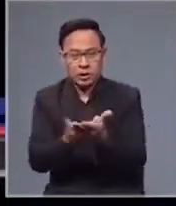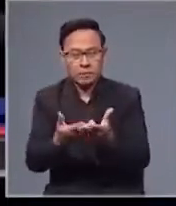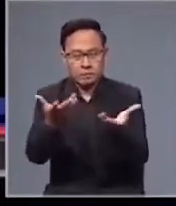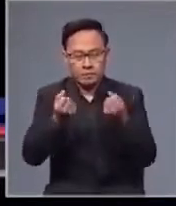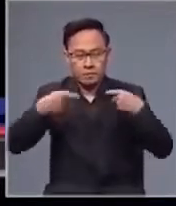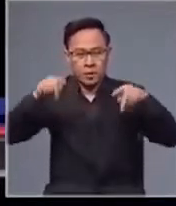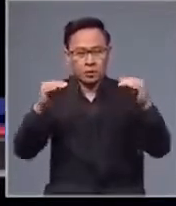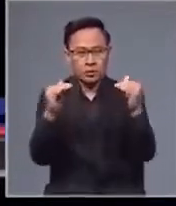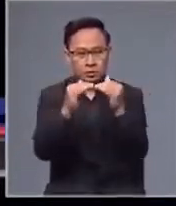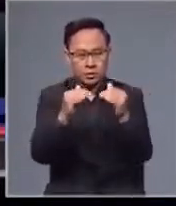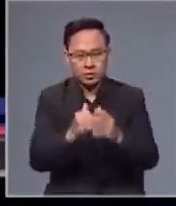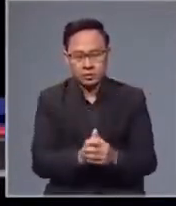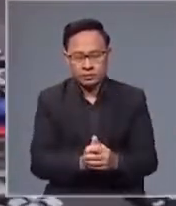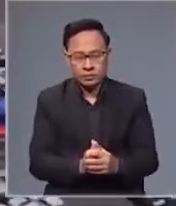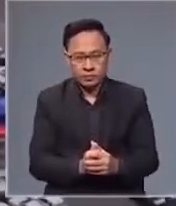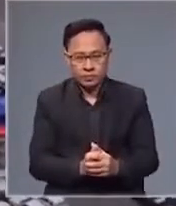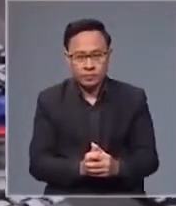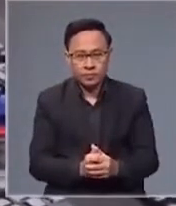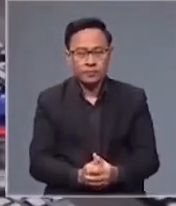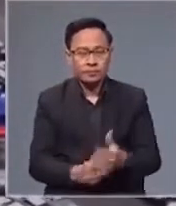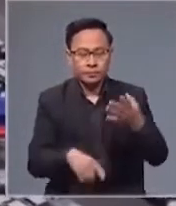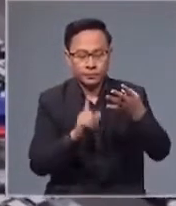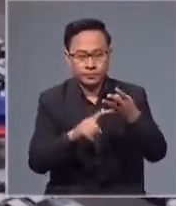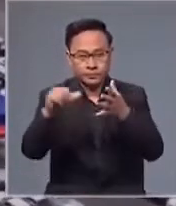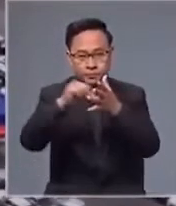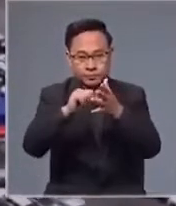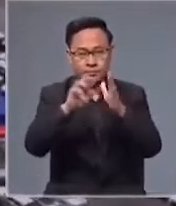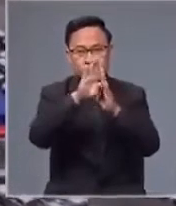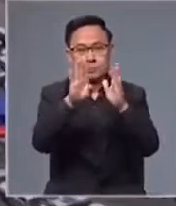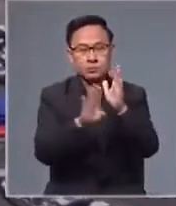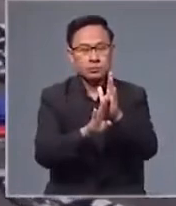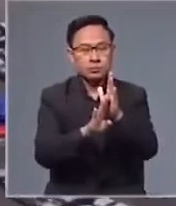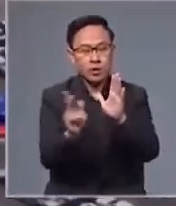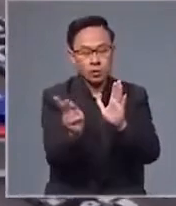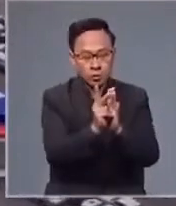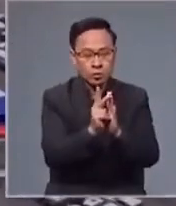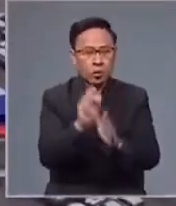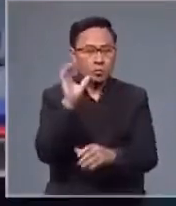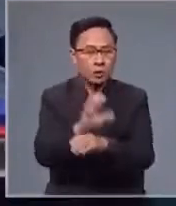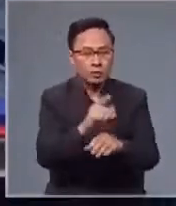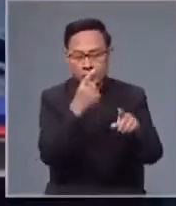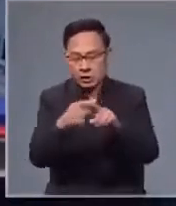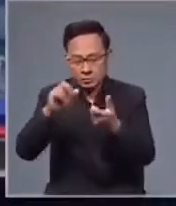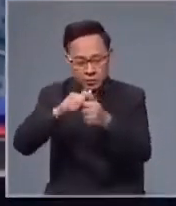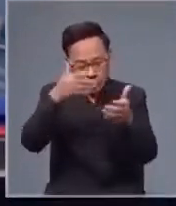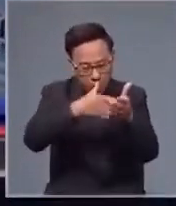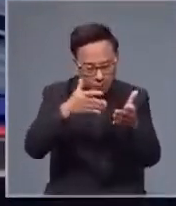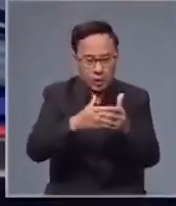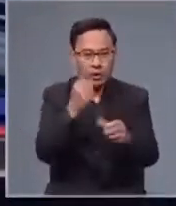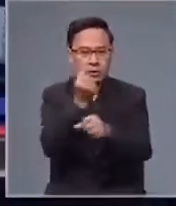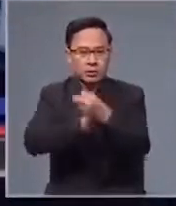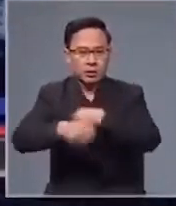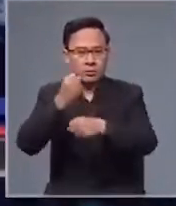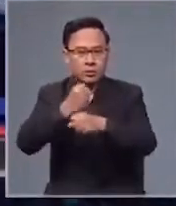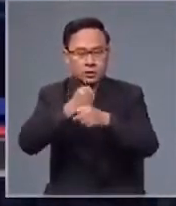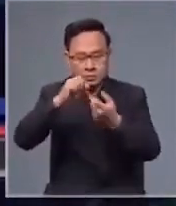ชน์สูงสุดเร่งแก้ไขระเบียบข้อบังคับและกฎหมายที่เป็นอุปสรรคต่อการปฏิบัติราช